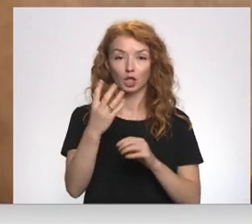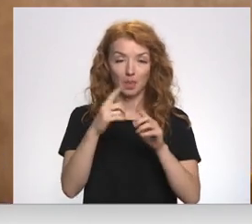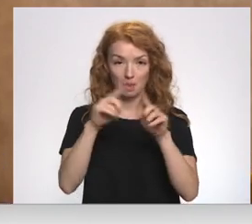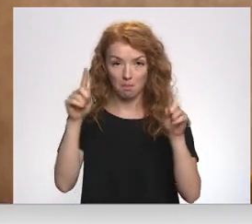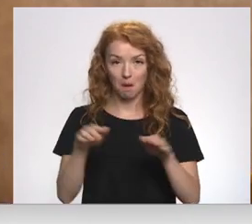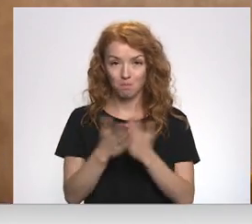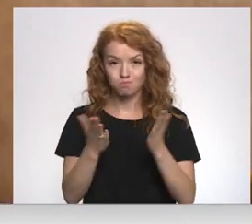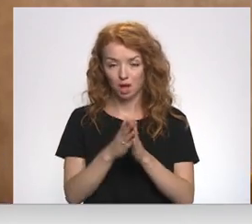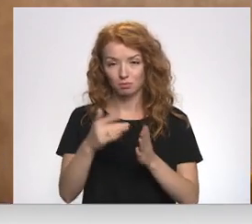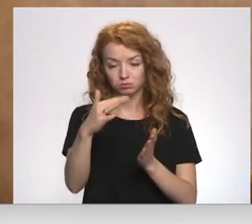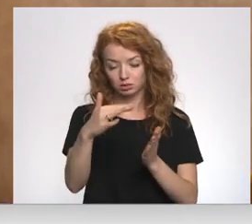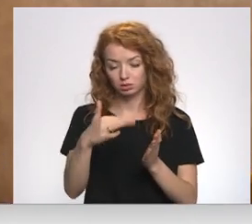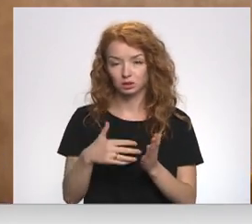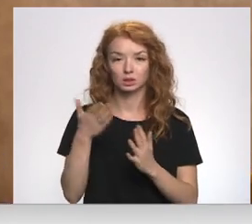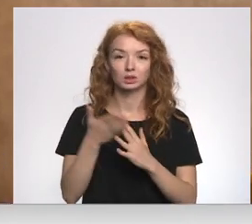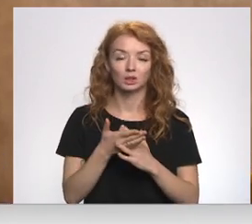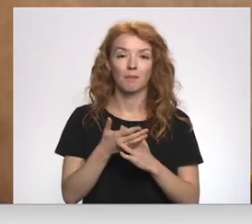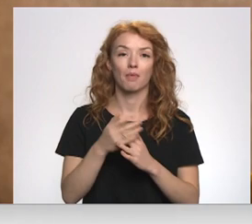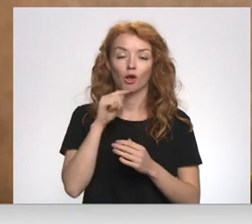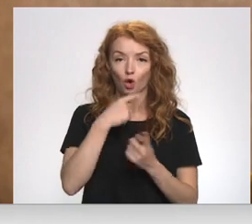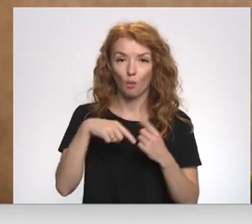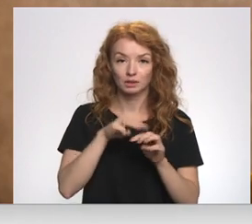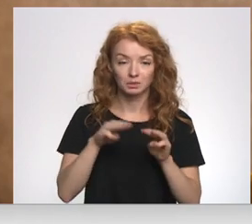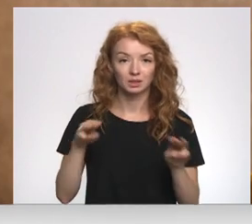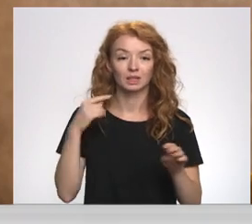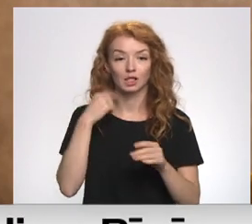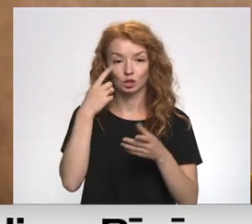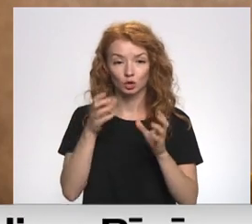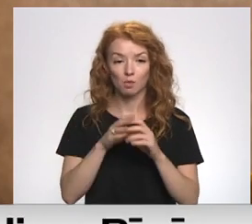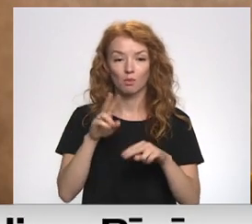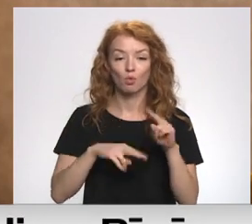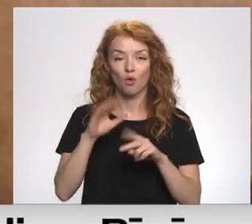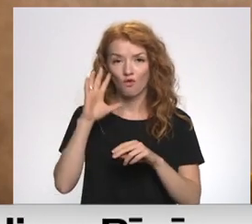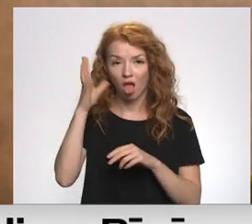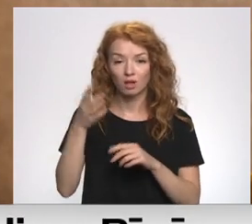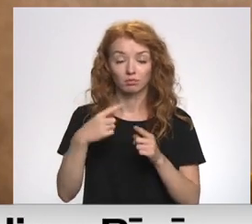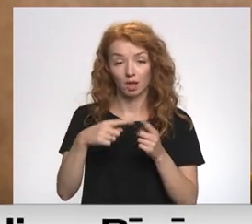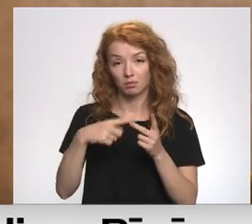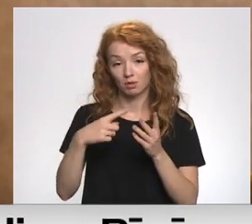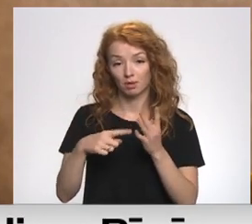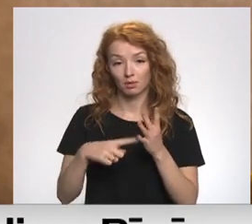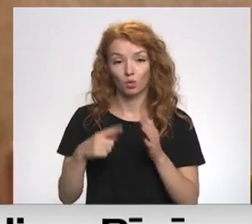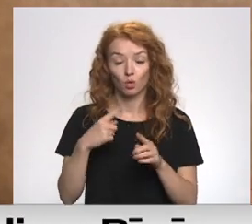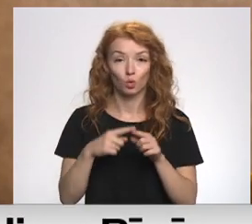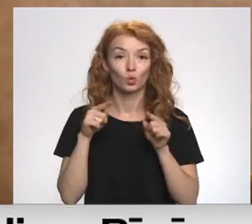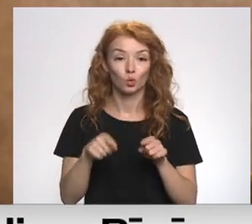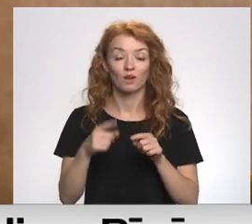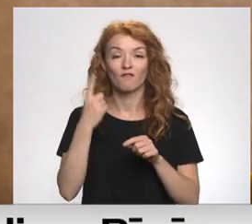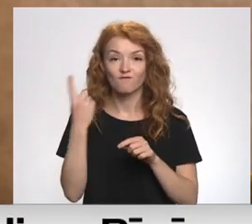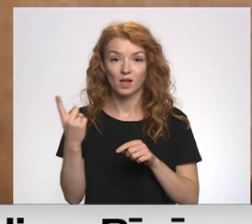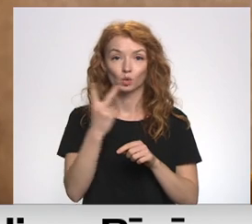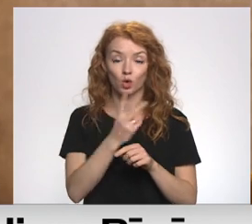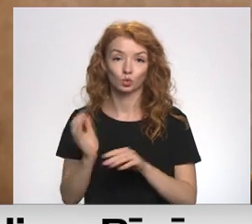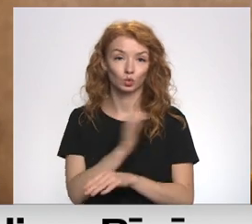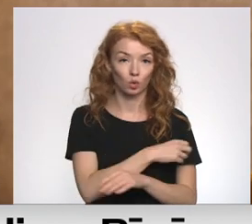pilna ar sarakstis starp ekonomikas ministriju, Rīgas domi, būvaldi un tā tālāk. Un tā joprojām. Tur viens sūta pie otra,